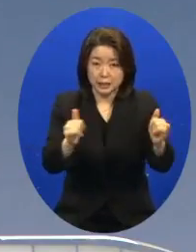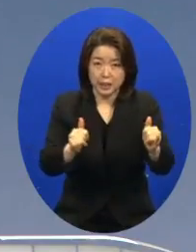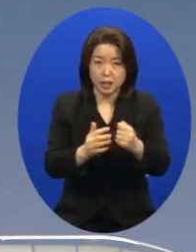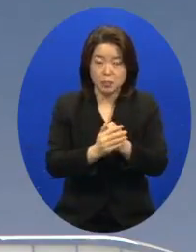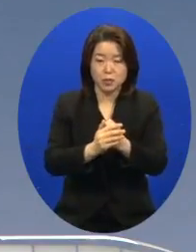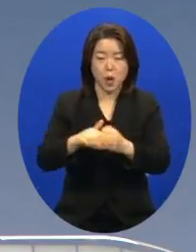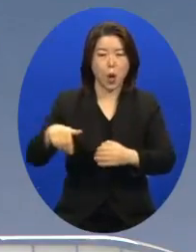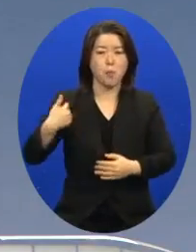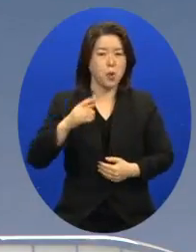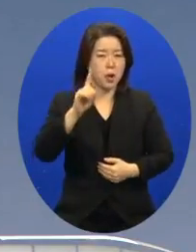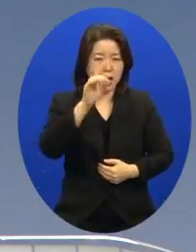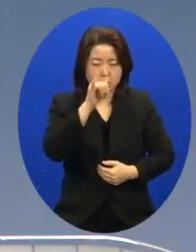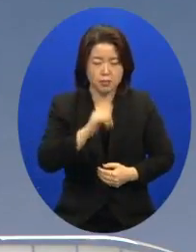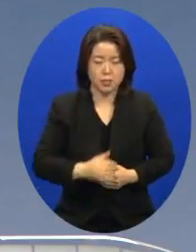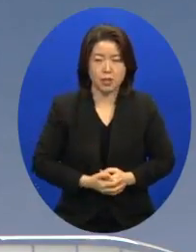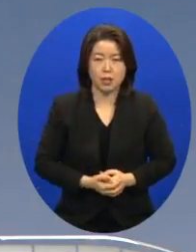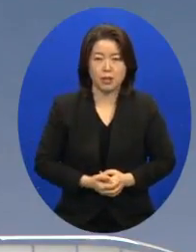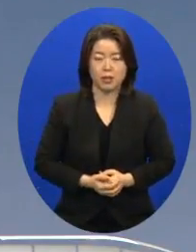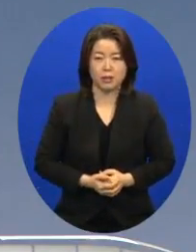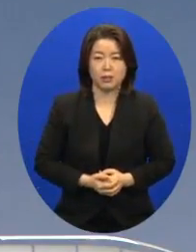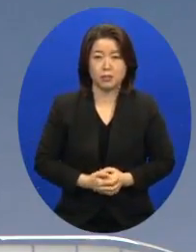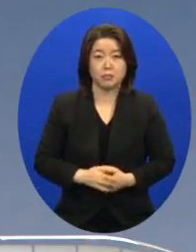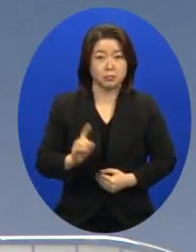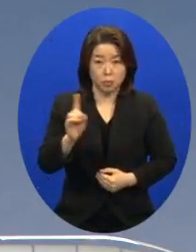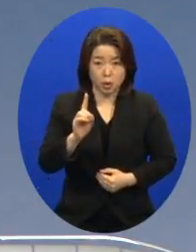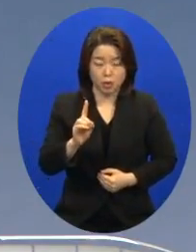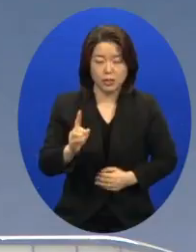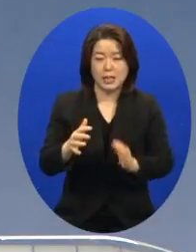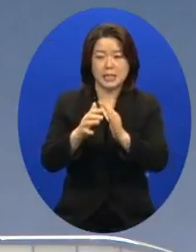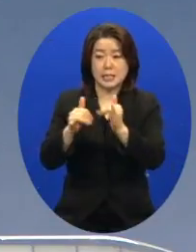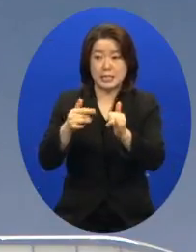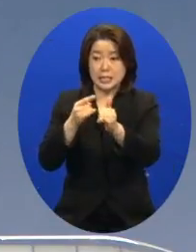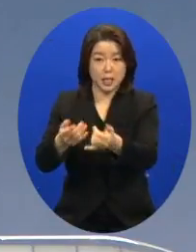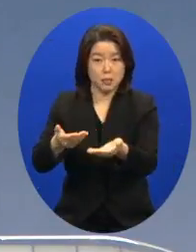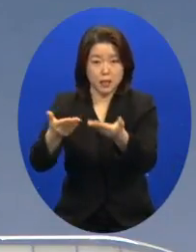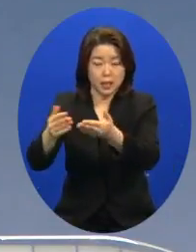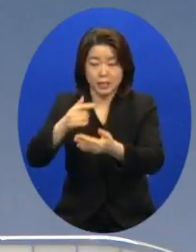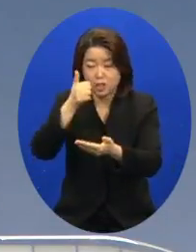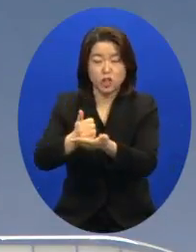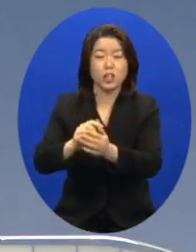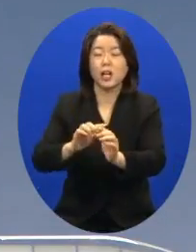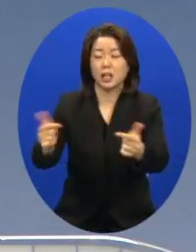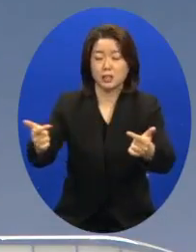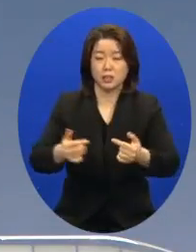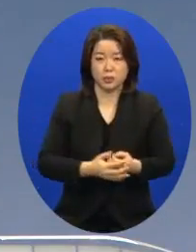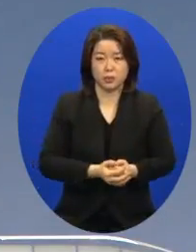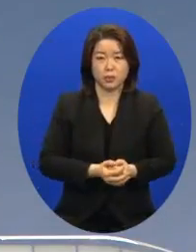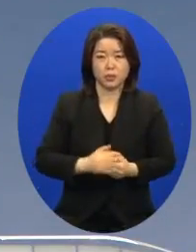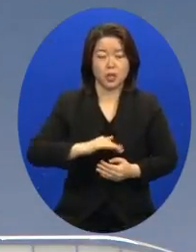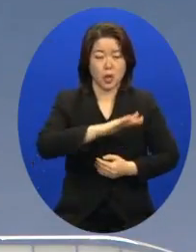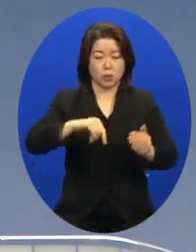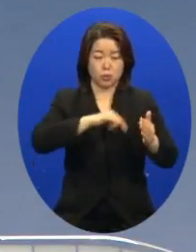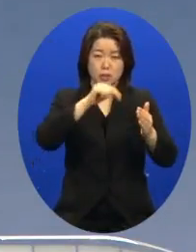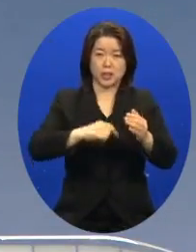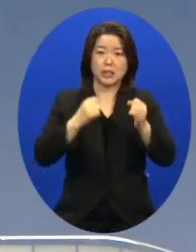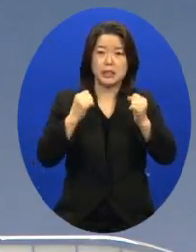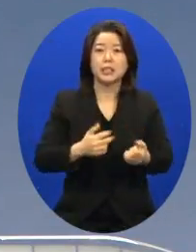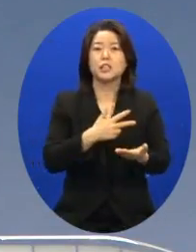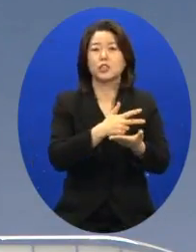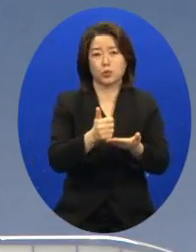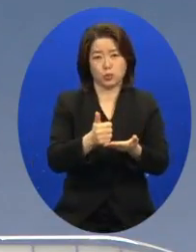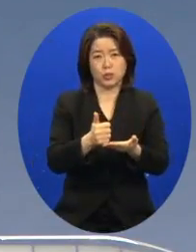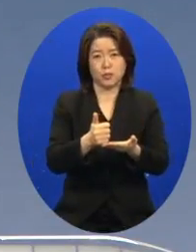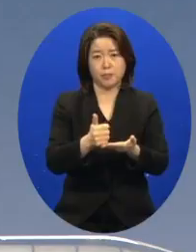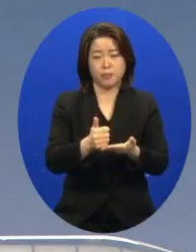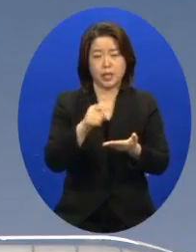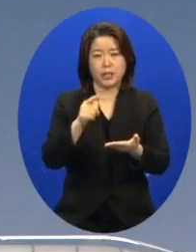모르는 것이 있습니다 사람에게 하는 죄가 아니라는 걸 우리 안에 계신 주님